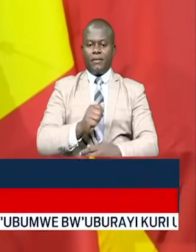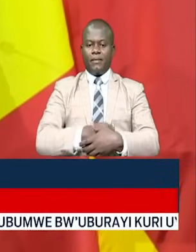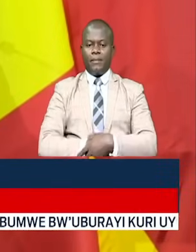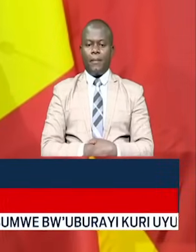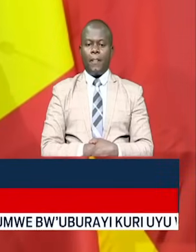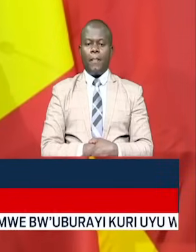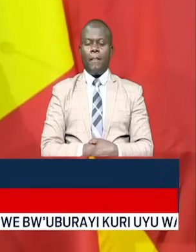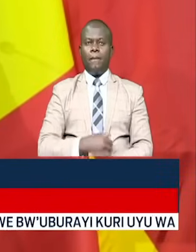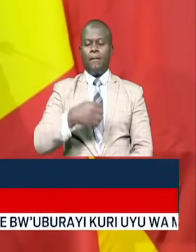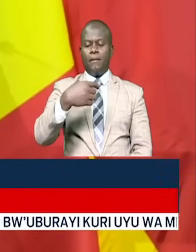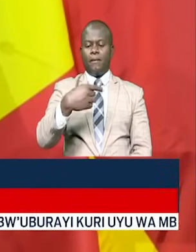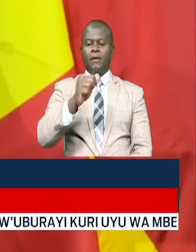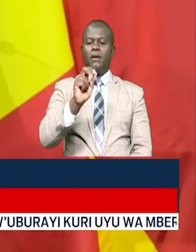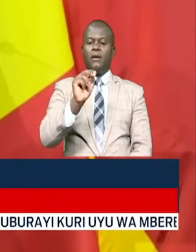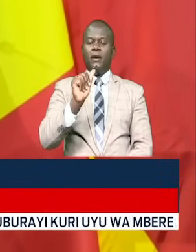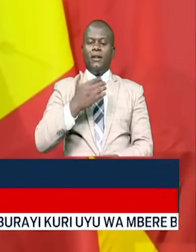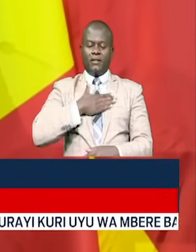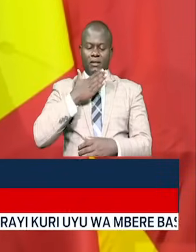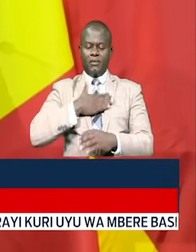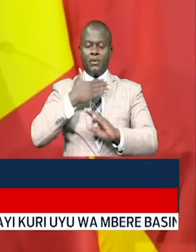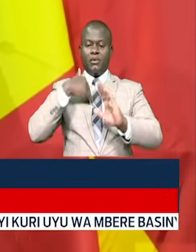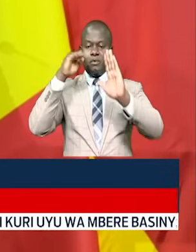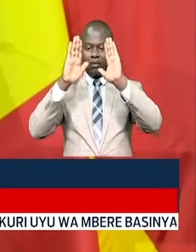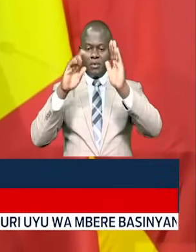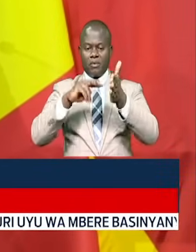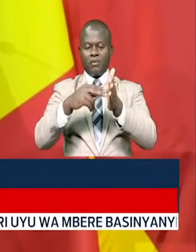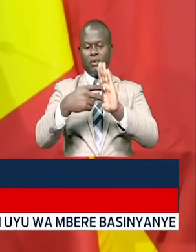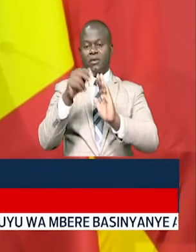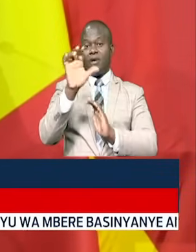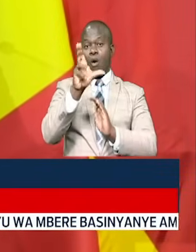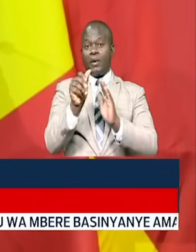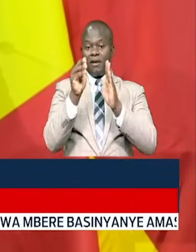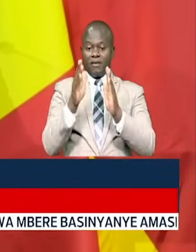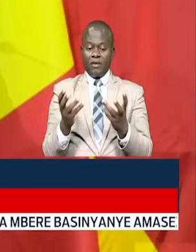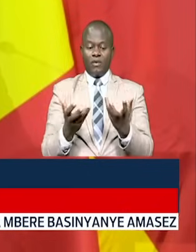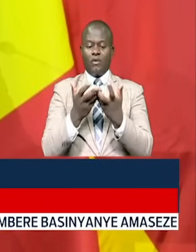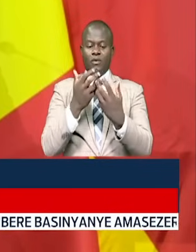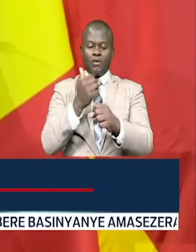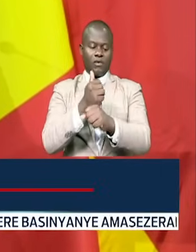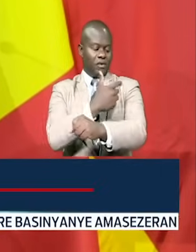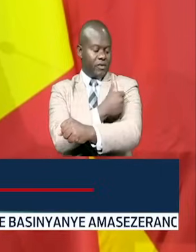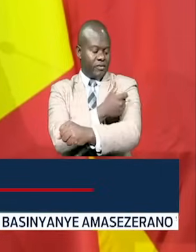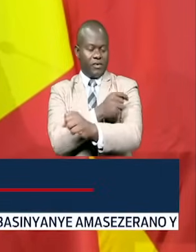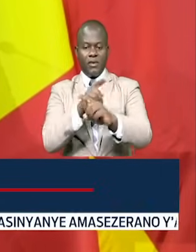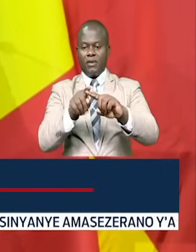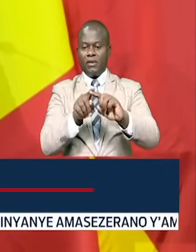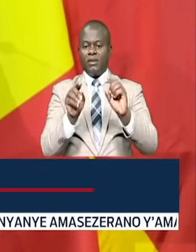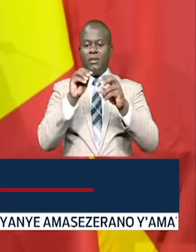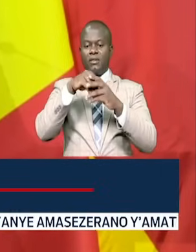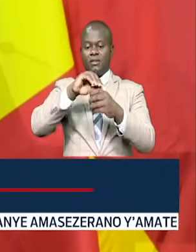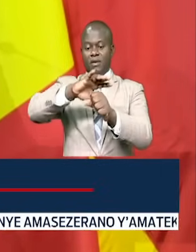delighted. Ghana yishimiye kugira uruhare muri uyu mushinga w'Abanyafurika ujyanye no gukora inkingo zitandukanye zirimo za